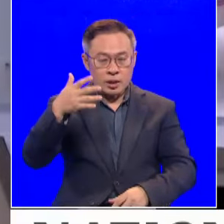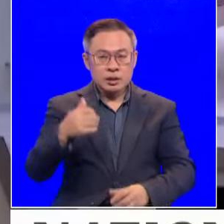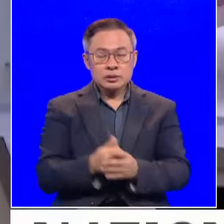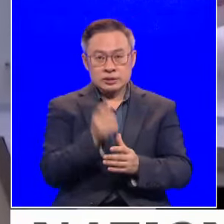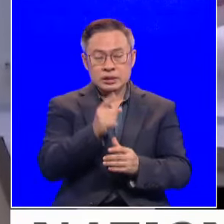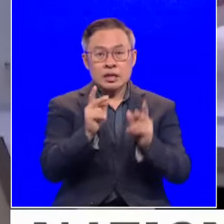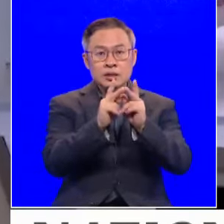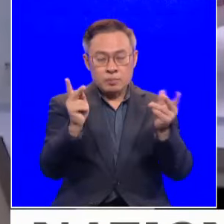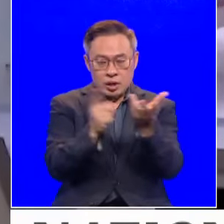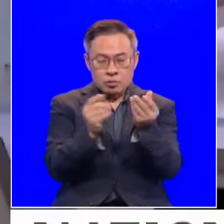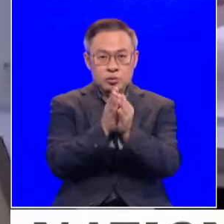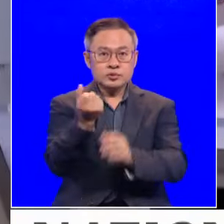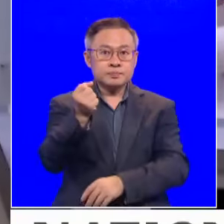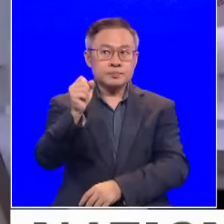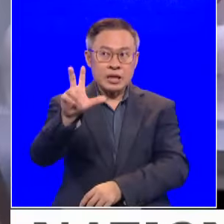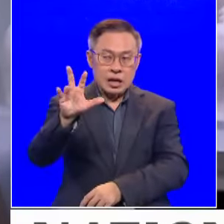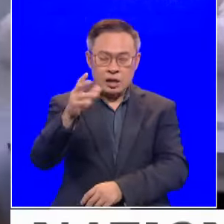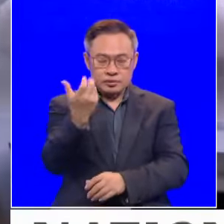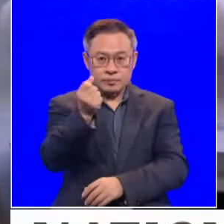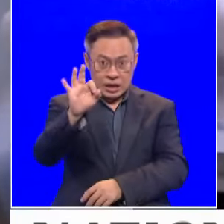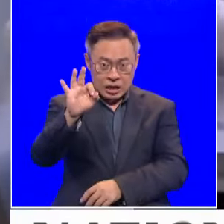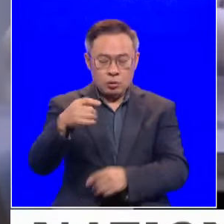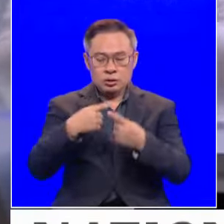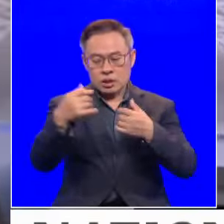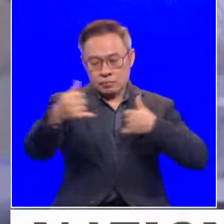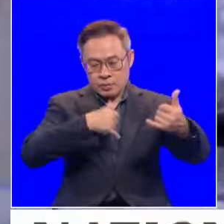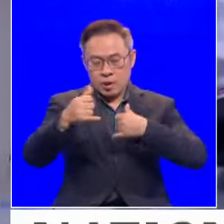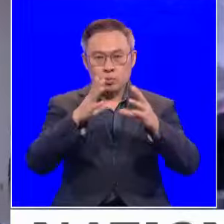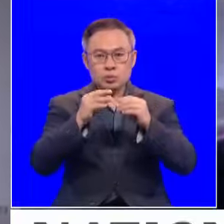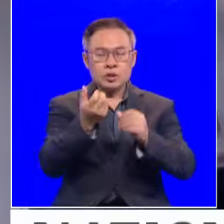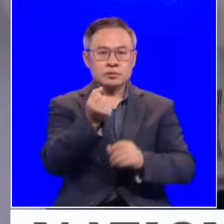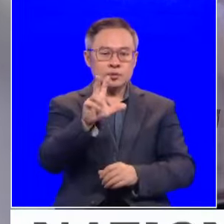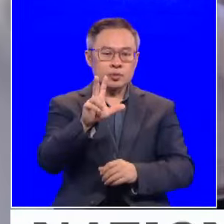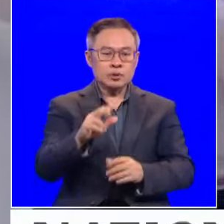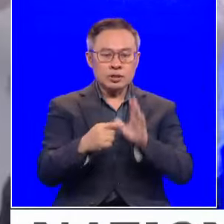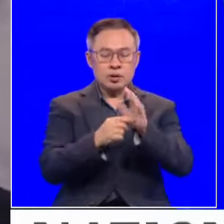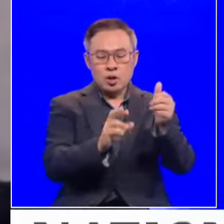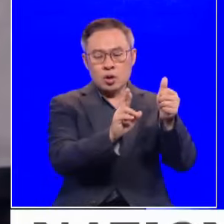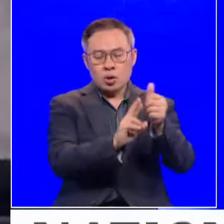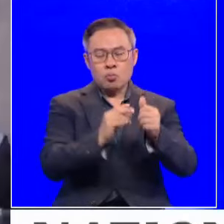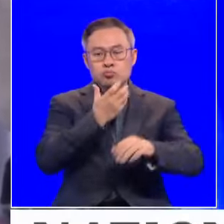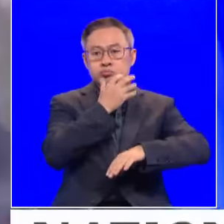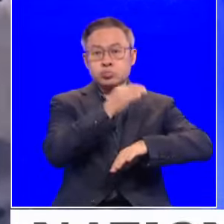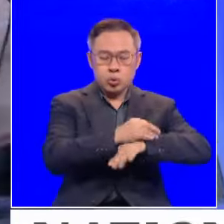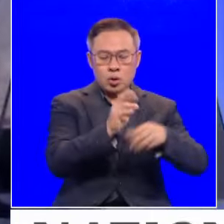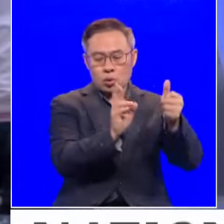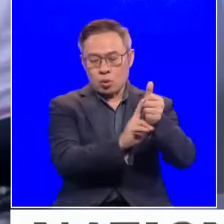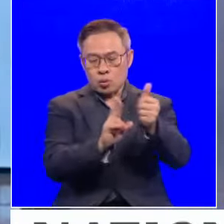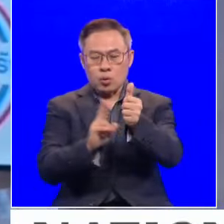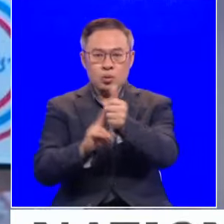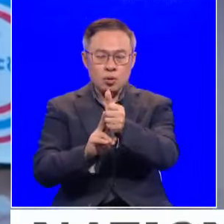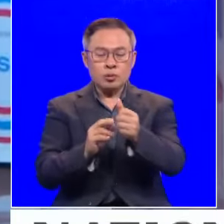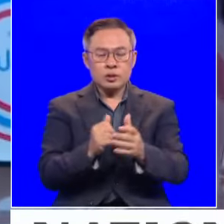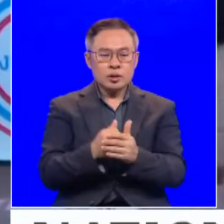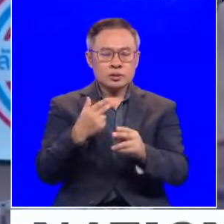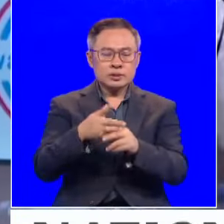คนนะคะประกอบด้วยนายสันติพร้อมพัฒน์รองหัวหน้าพรรคนายไพบูลย์นิติตะวันนายชัยวุฒิธนาคมานุสรณ์นางสาวตรีนุ